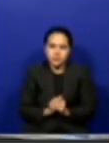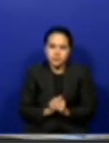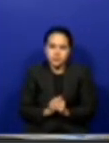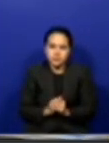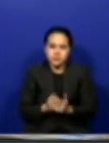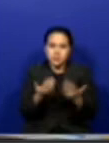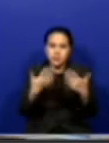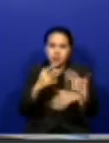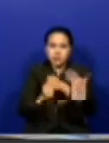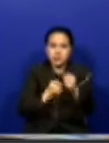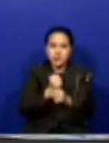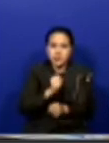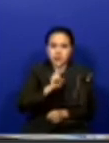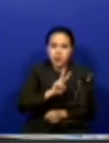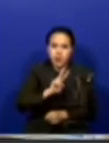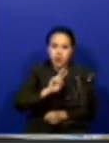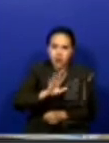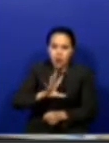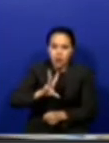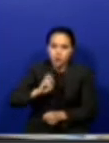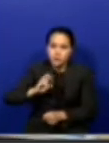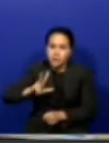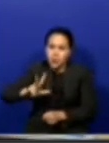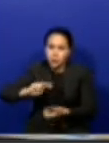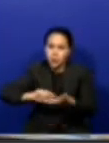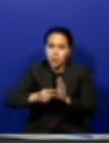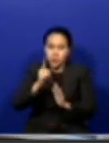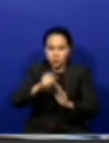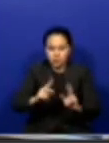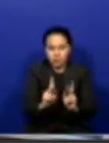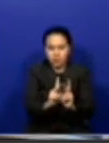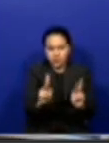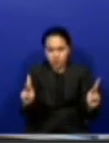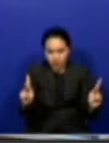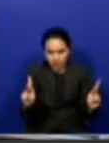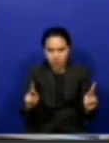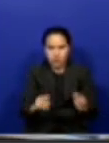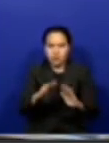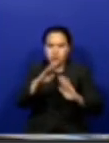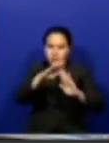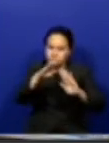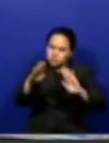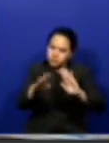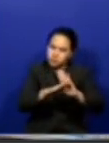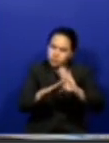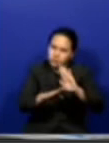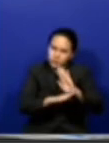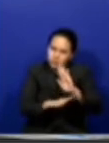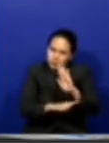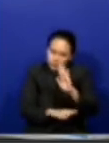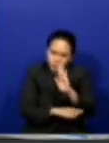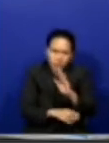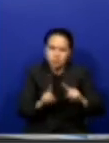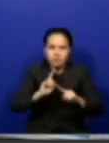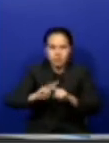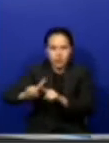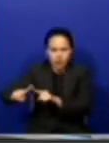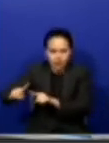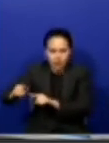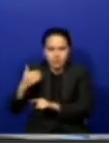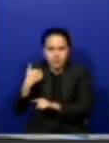นี่ยกว่าจะผ่านมาได้เนี่ยต้องผ่านกรรมธิการผ่านกระบวนการผ่านการแปรยติมาพอสม